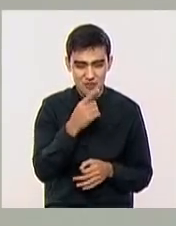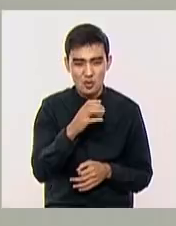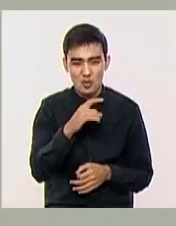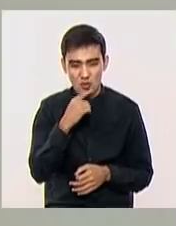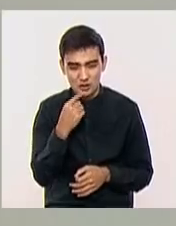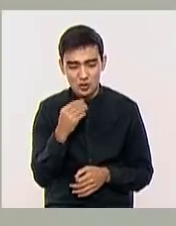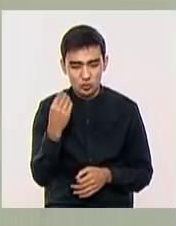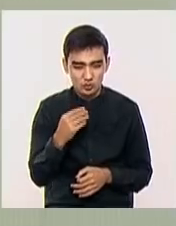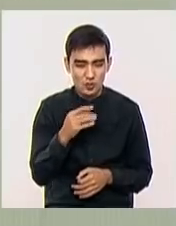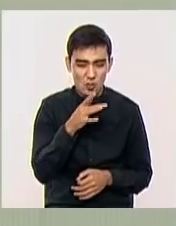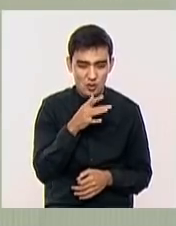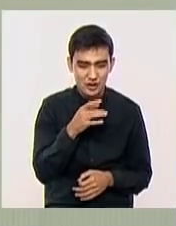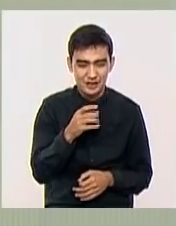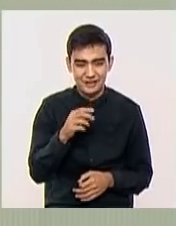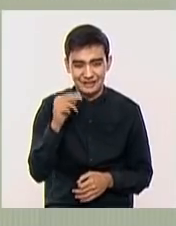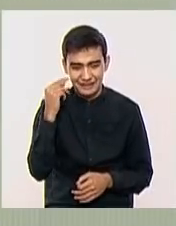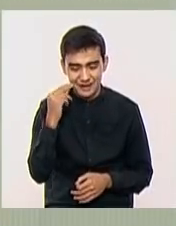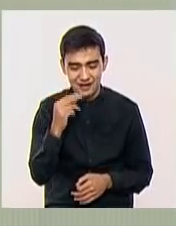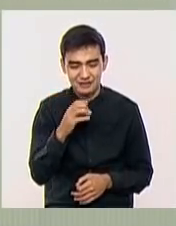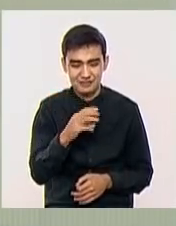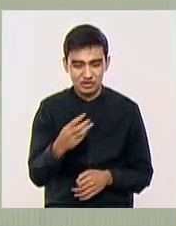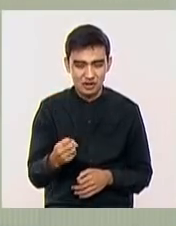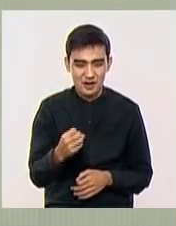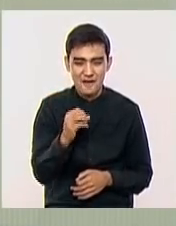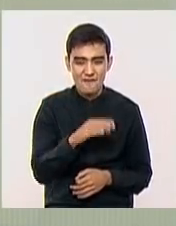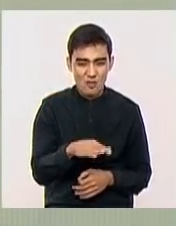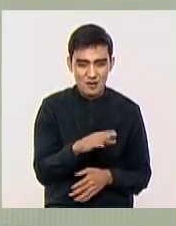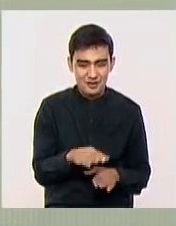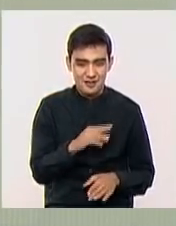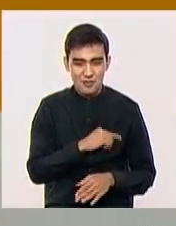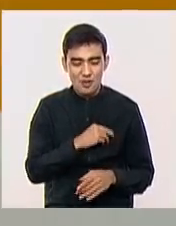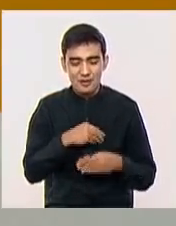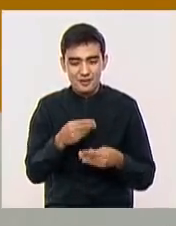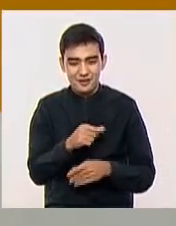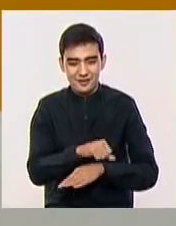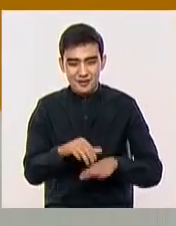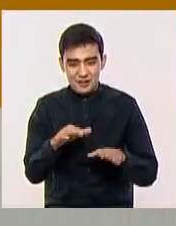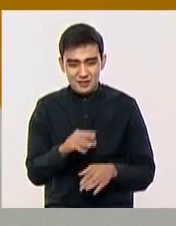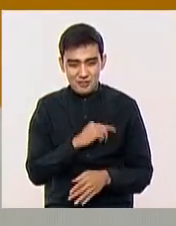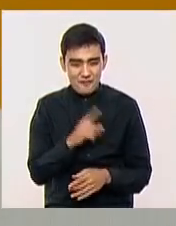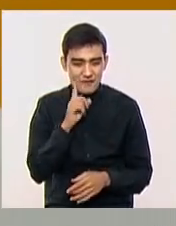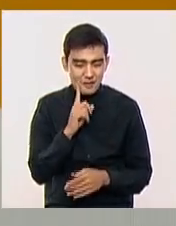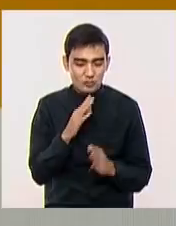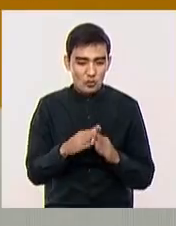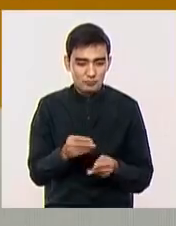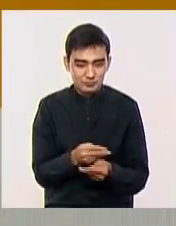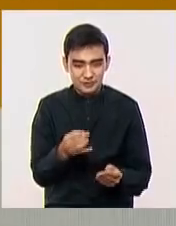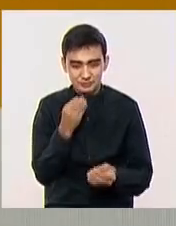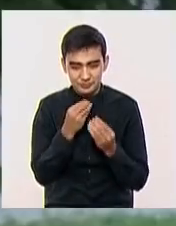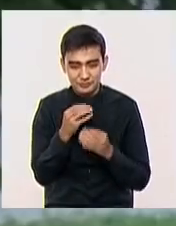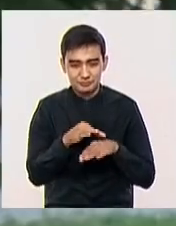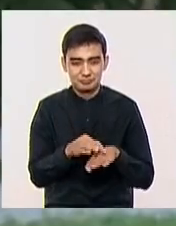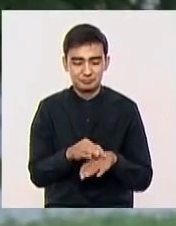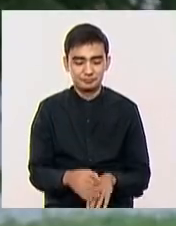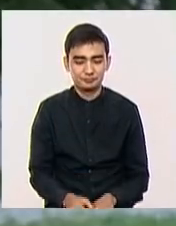Россия, Турция, Корея, Китай, США, Восточная Европа. Многие заграничные работодатели обеспечивают сотрудников временным жильем, питанием и